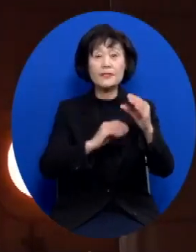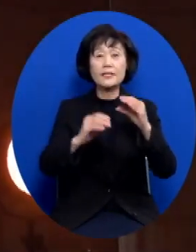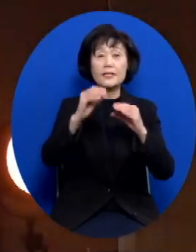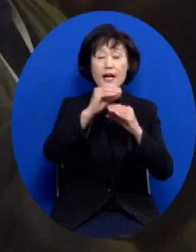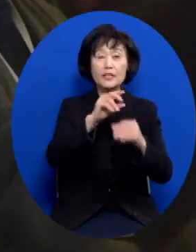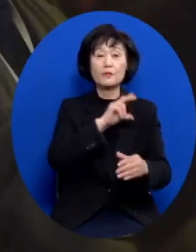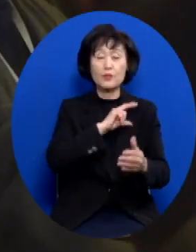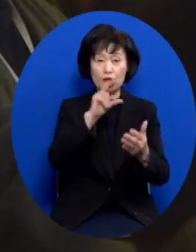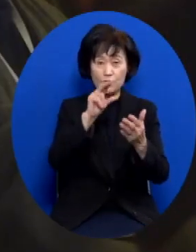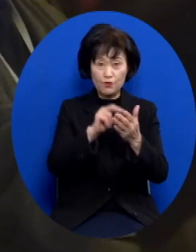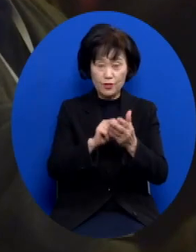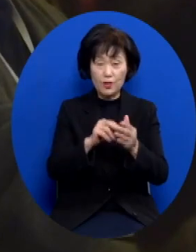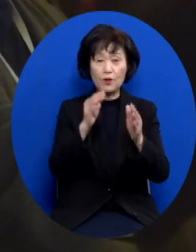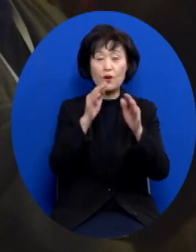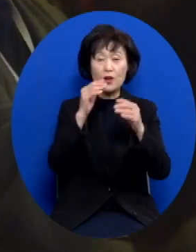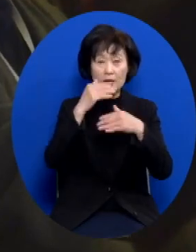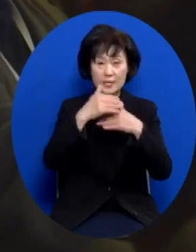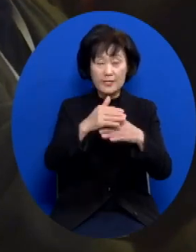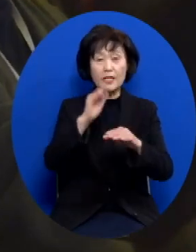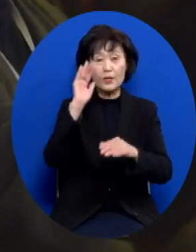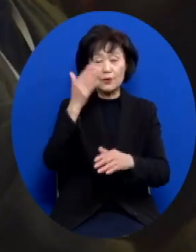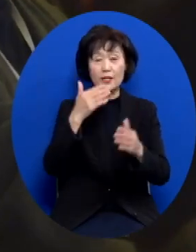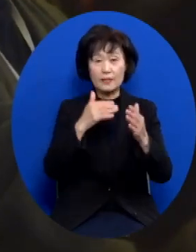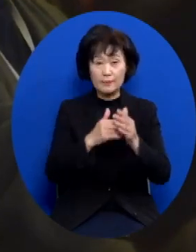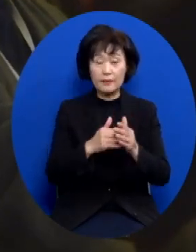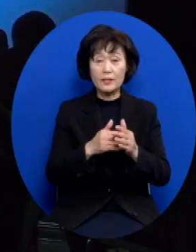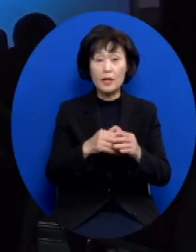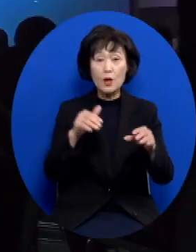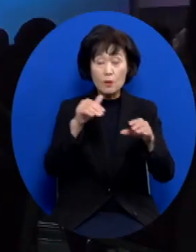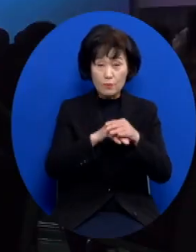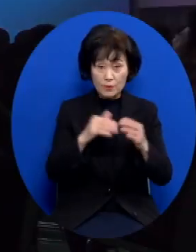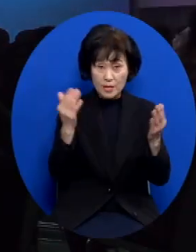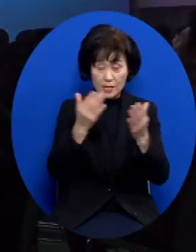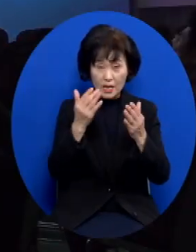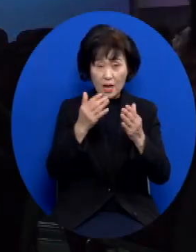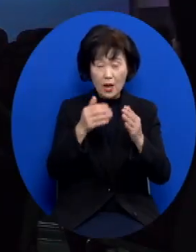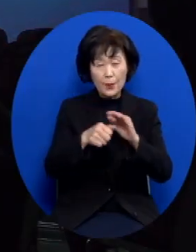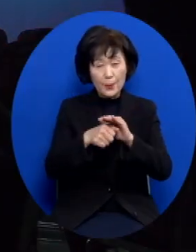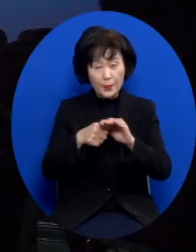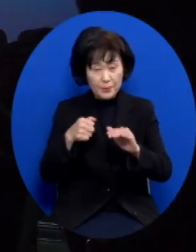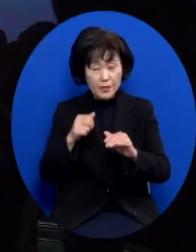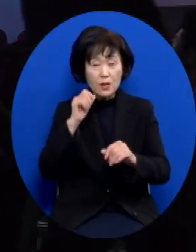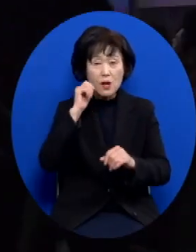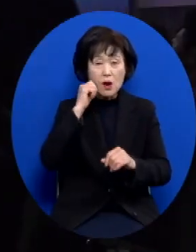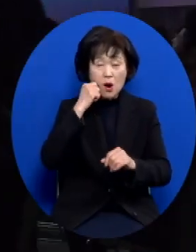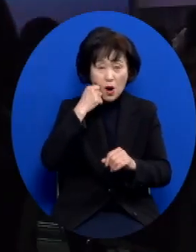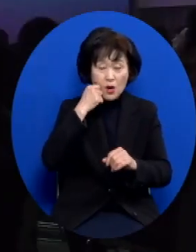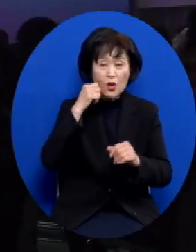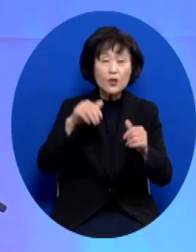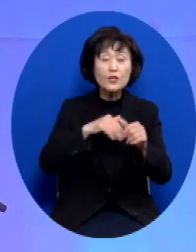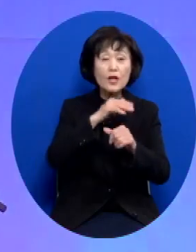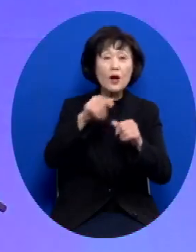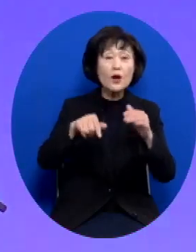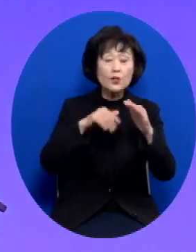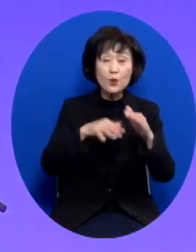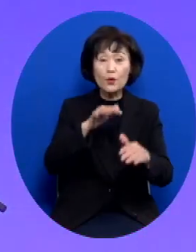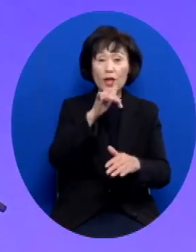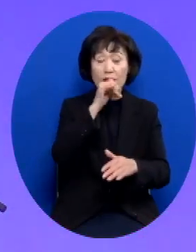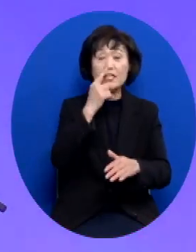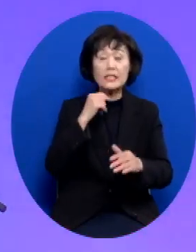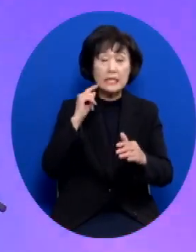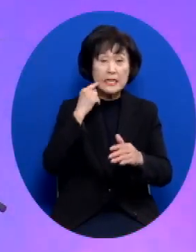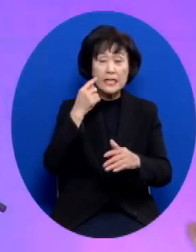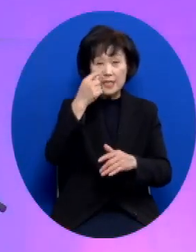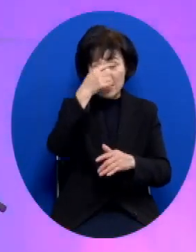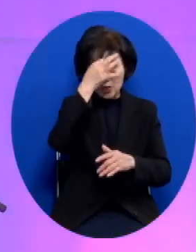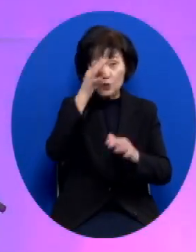열렸습니다. 프레이즈 게더링 안민 대표는 문화사역의 침체로 어려운 시간을 보낸 크리스천 아티스트들이 함께